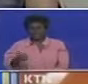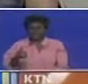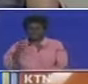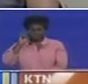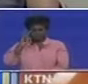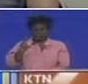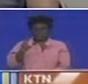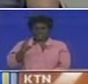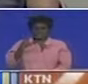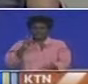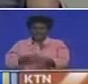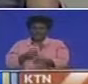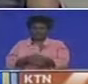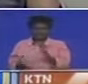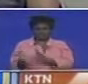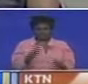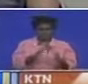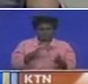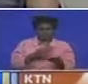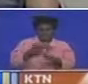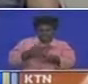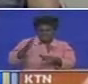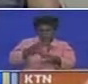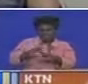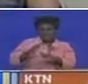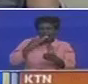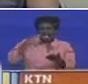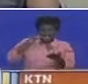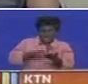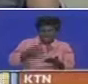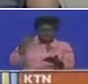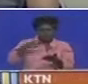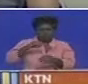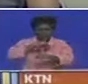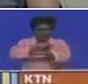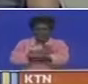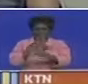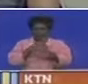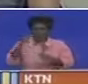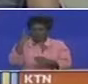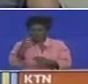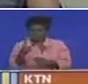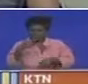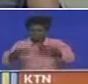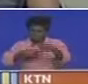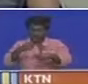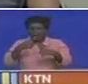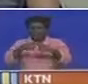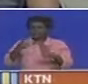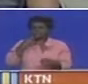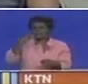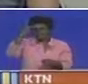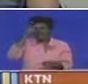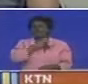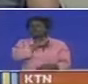Shukrani kwa mtazamaji. Huku shughuli ya kutuma barua za mwaliko kwa wanafunzi wa kidato cha kwanza ikiendelea, baadhi ya wazazi